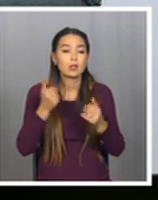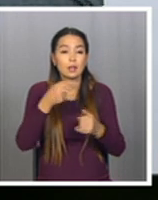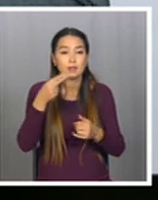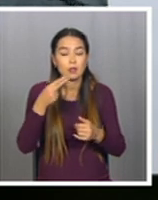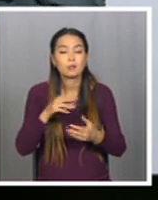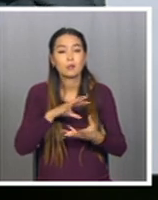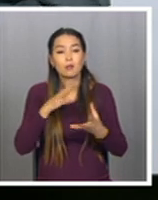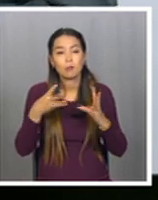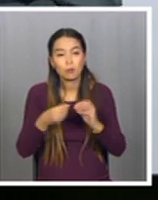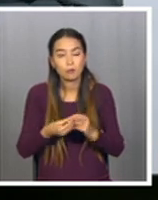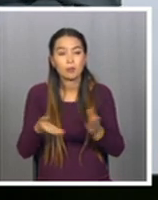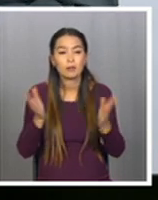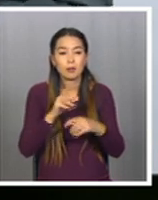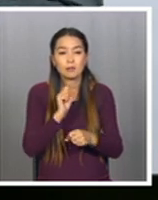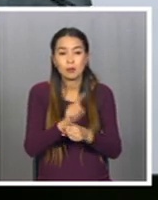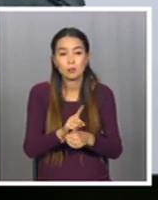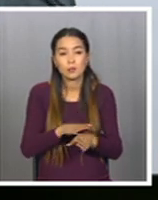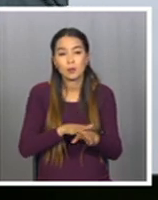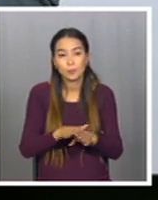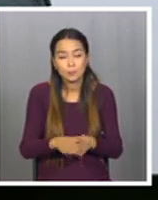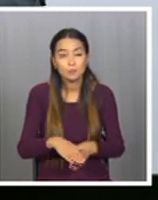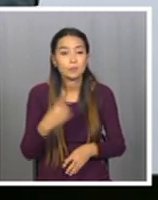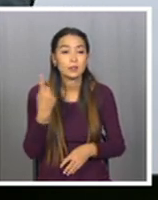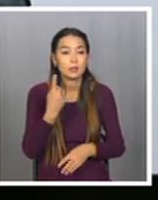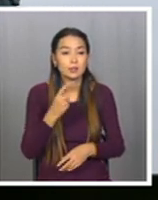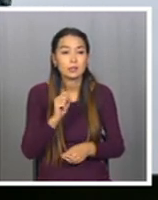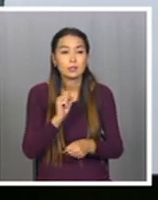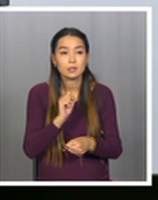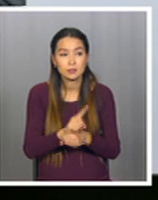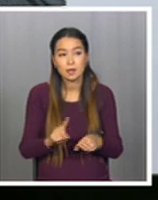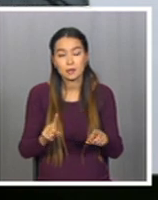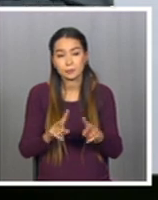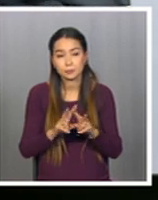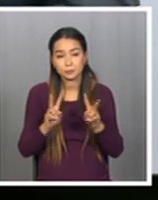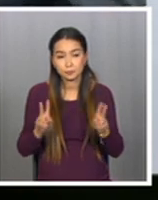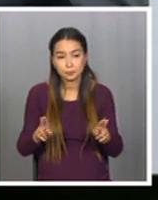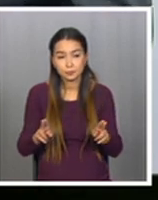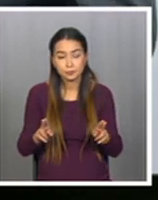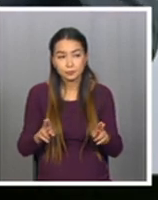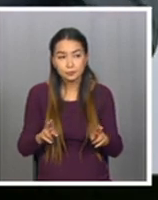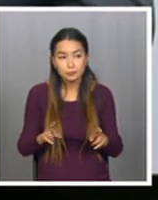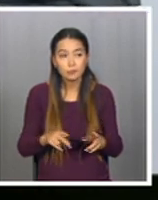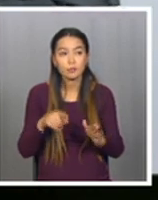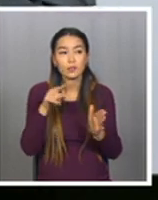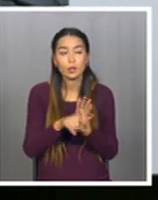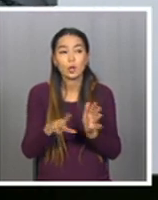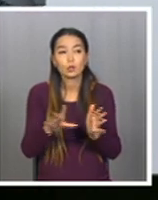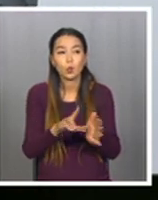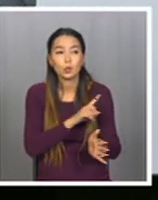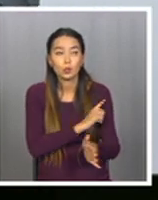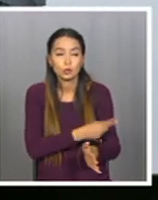яғни есептер шығарып көрек. Бірінші тапсырма бізде мынандай дейді. Тізбектегі тоқ күші I